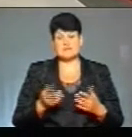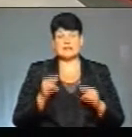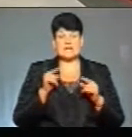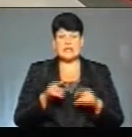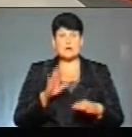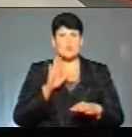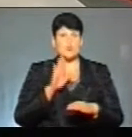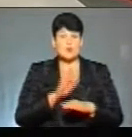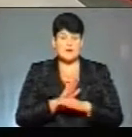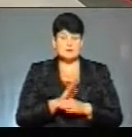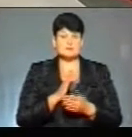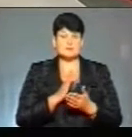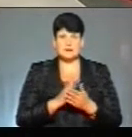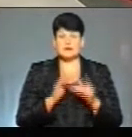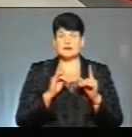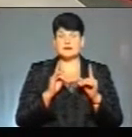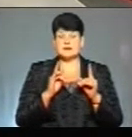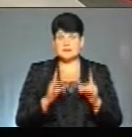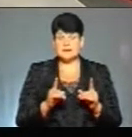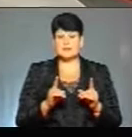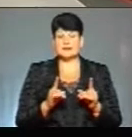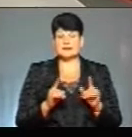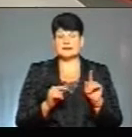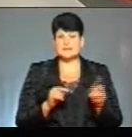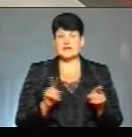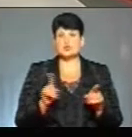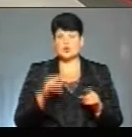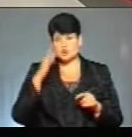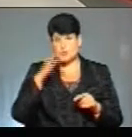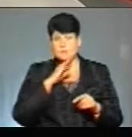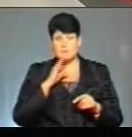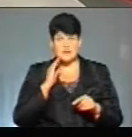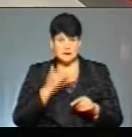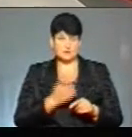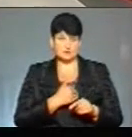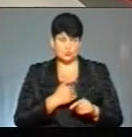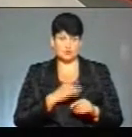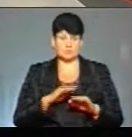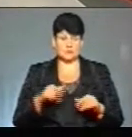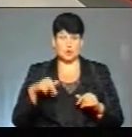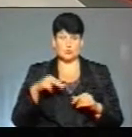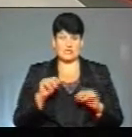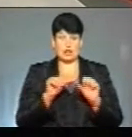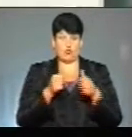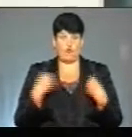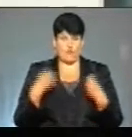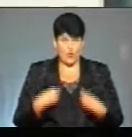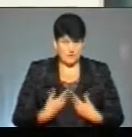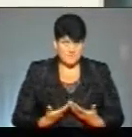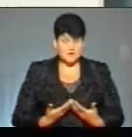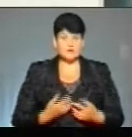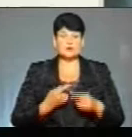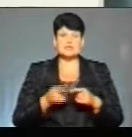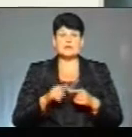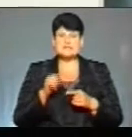такий указ несе тільки за собою те, що якщо батьки виявляють бажання, щоб їхні діти ходили у формі, коли